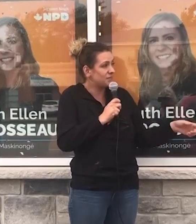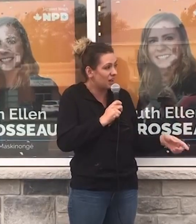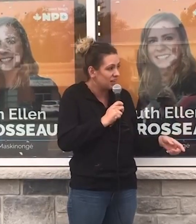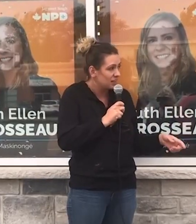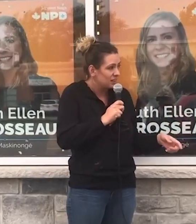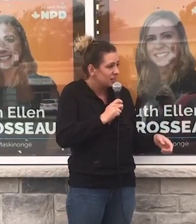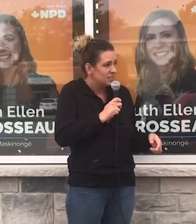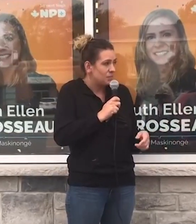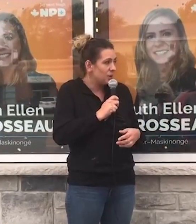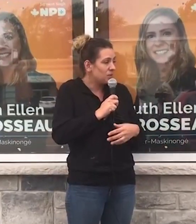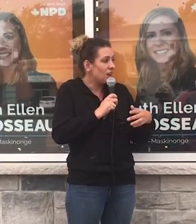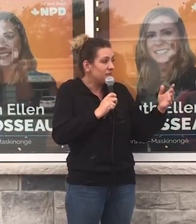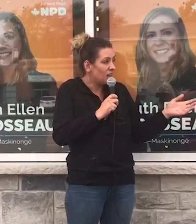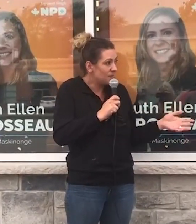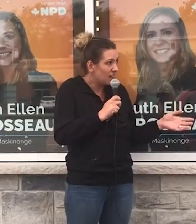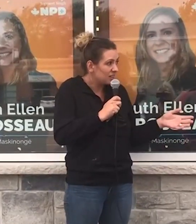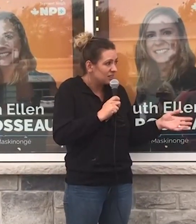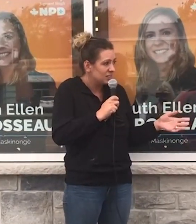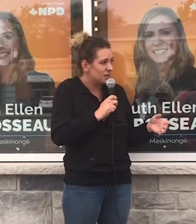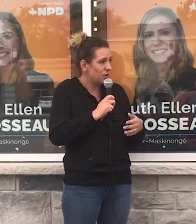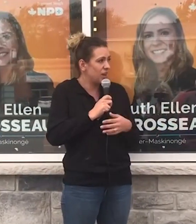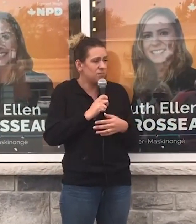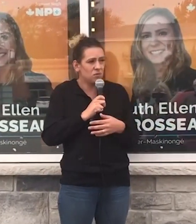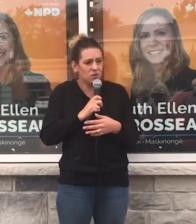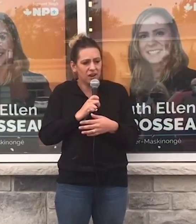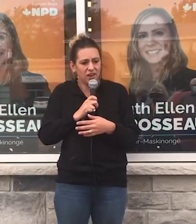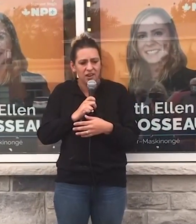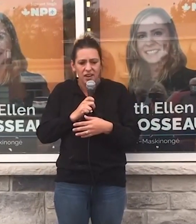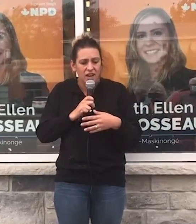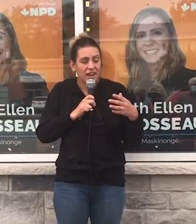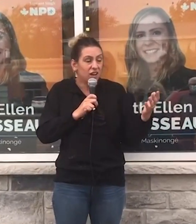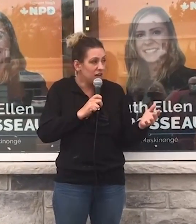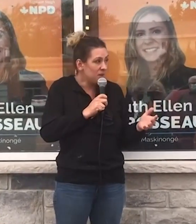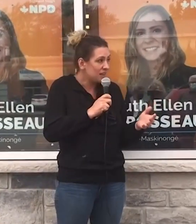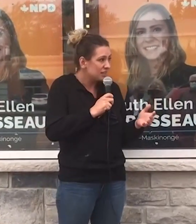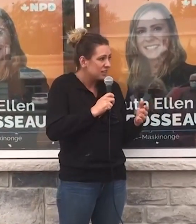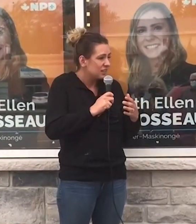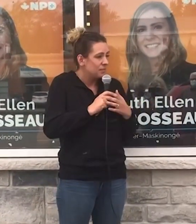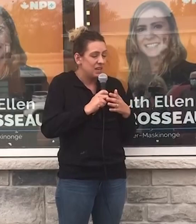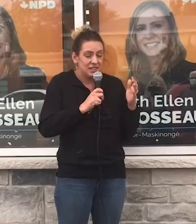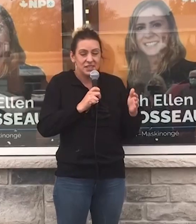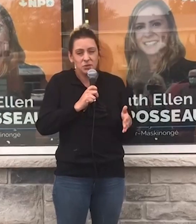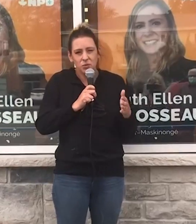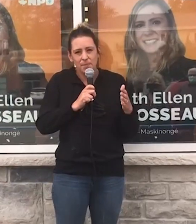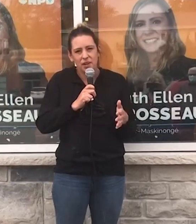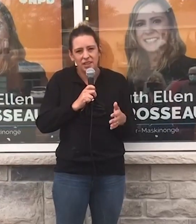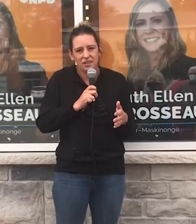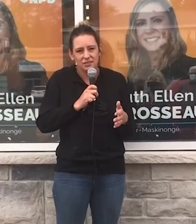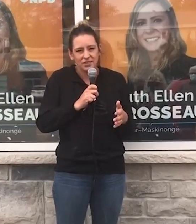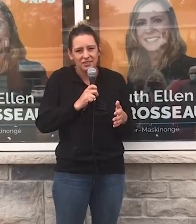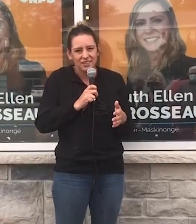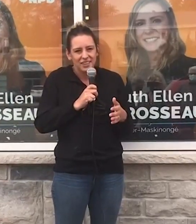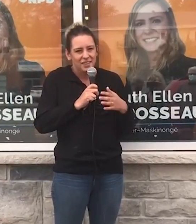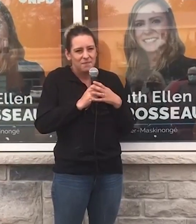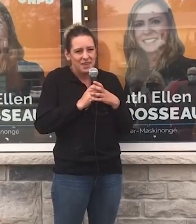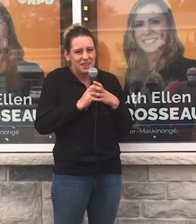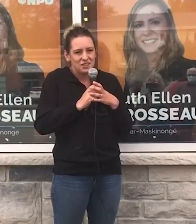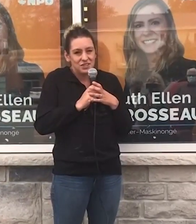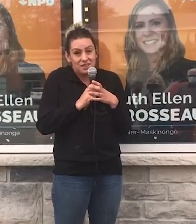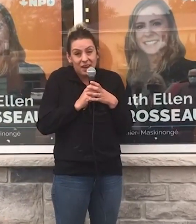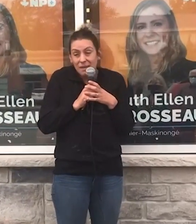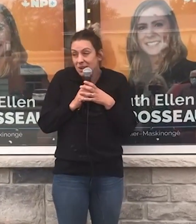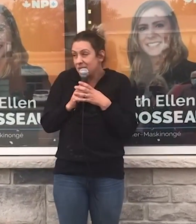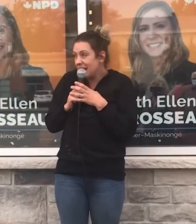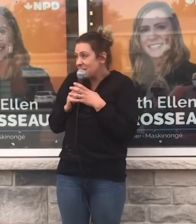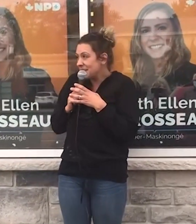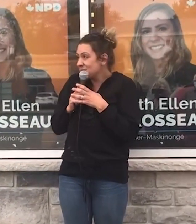nos petits-enfants. Ça peut être pour l'environnement, ça peut être pour l'économie. Mais les décisions sont importantes. Puis